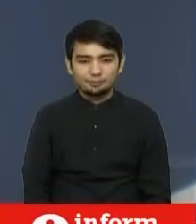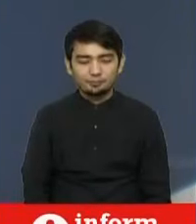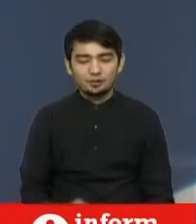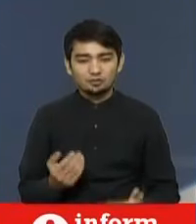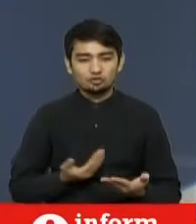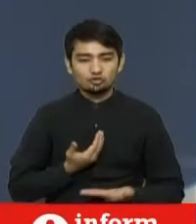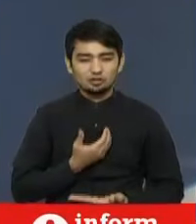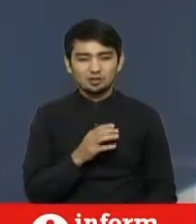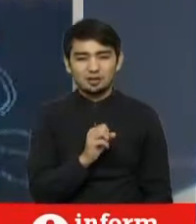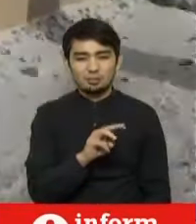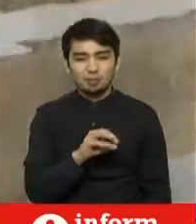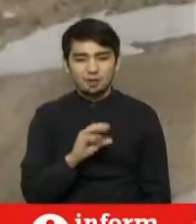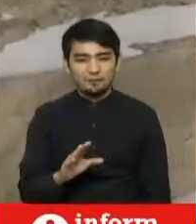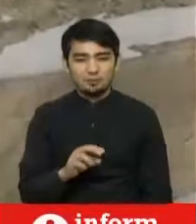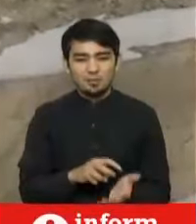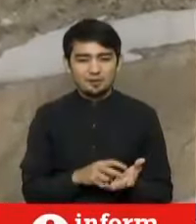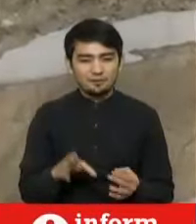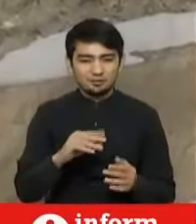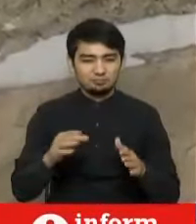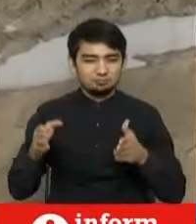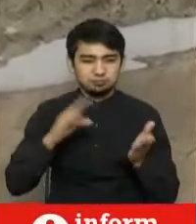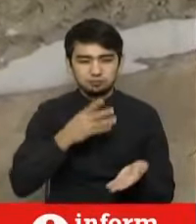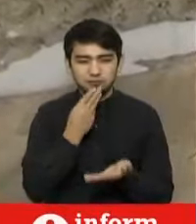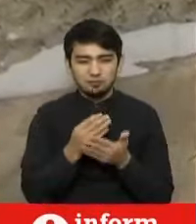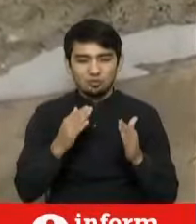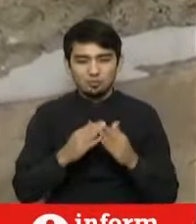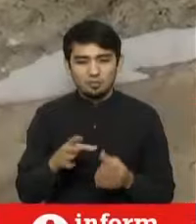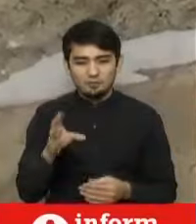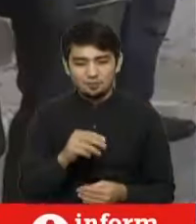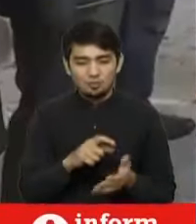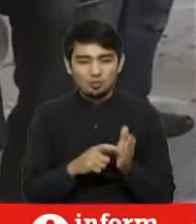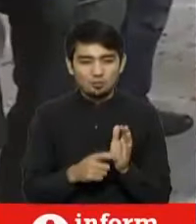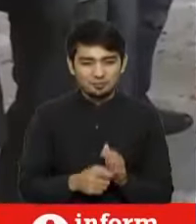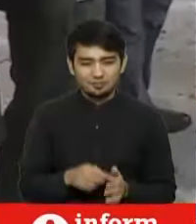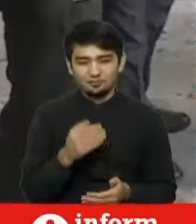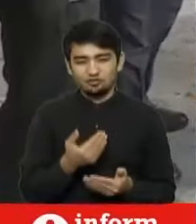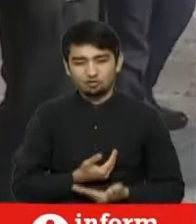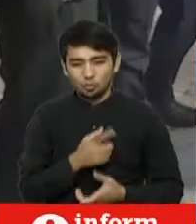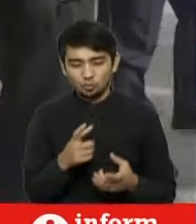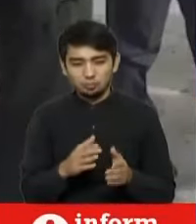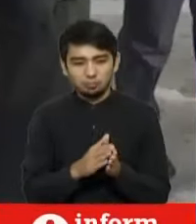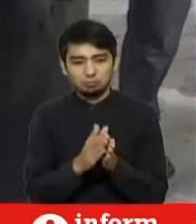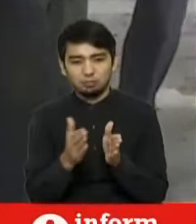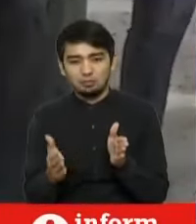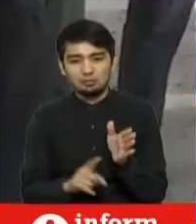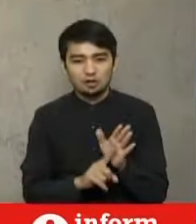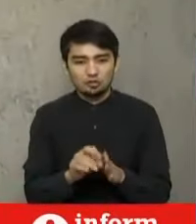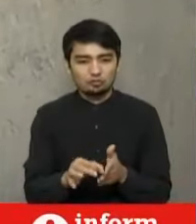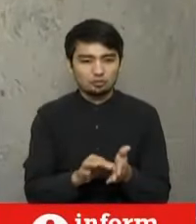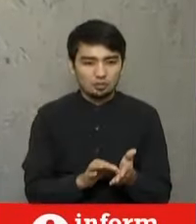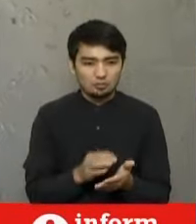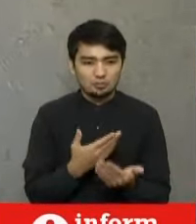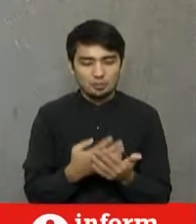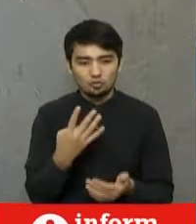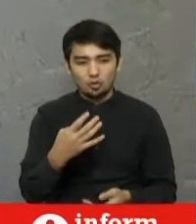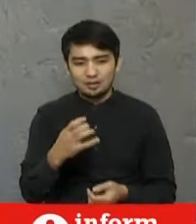жители Сатпаева боятся остаться под завалами собственного дома в комнатах по словам жильцов внезапно отошли стены и сразу примерно на